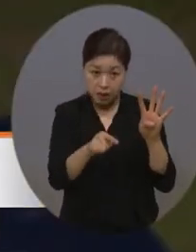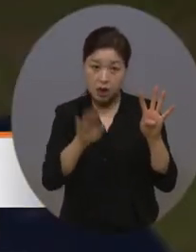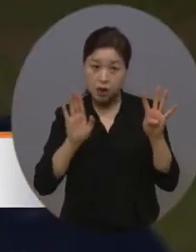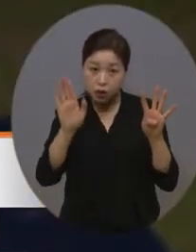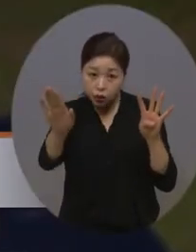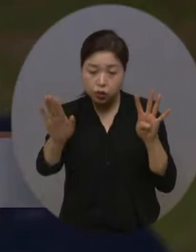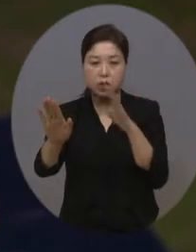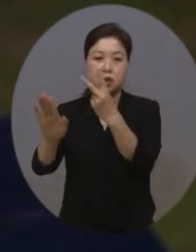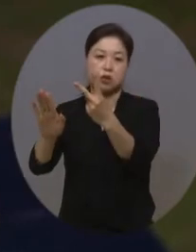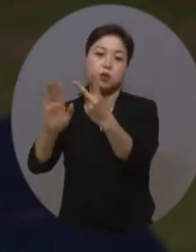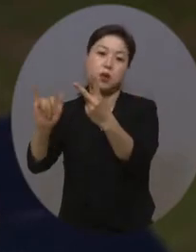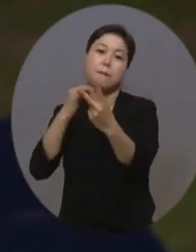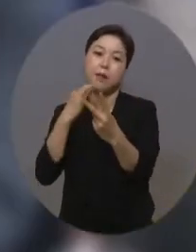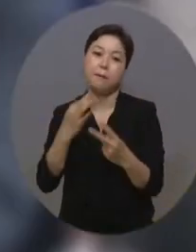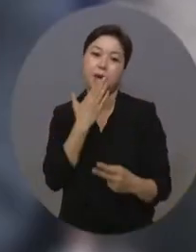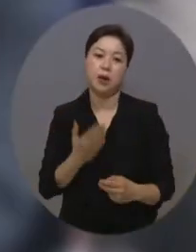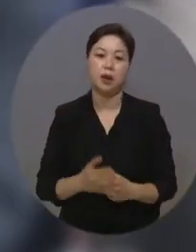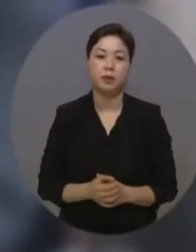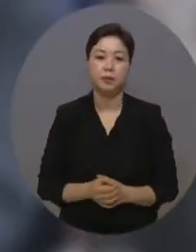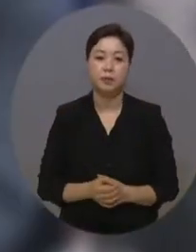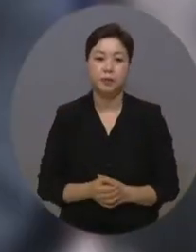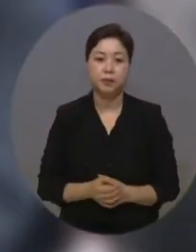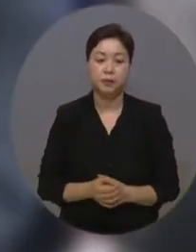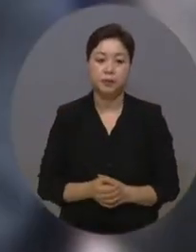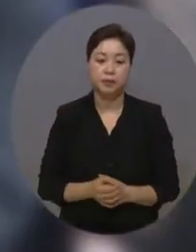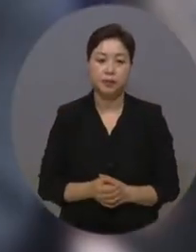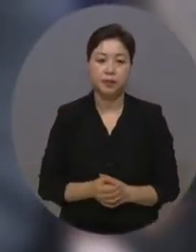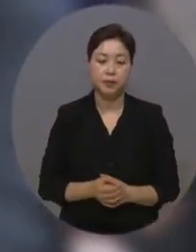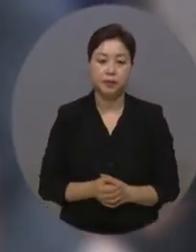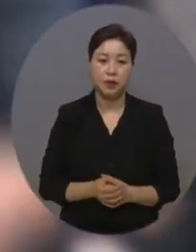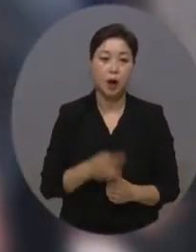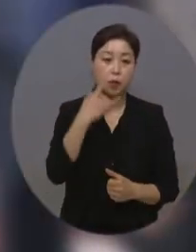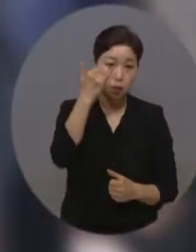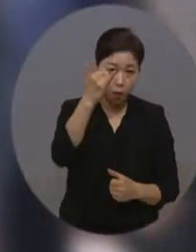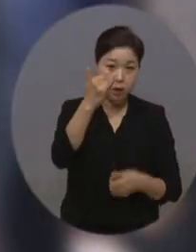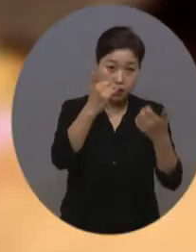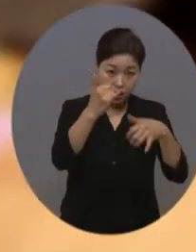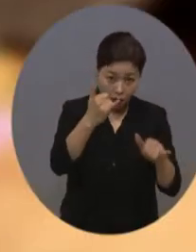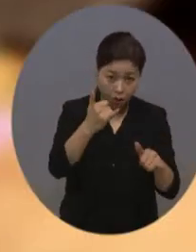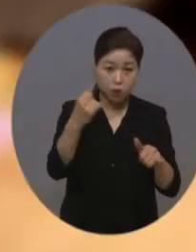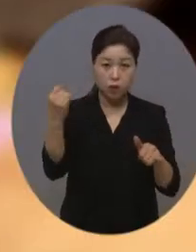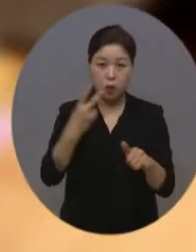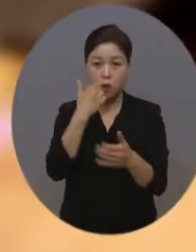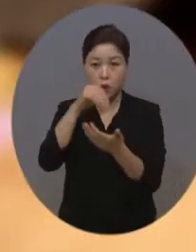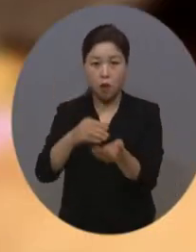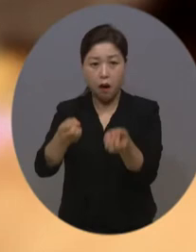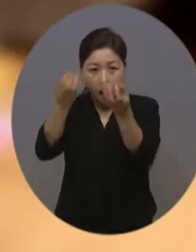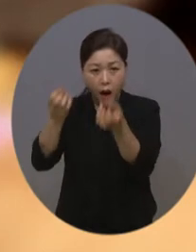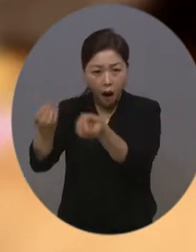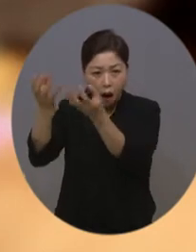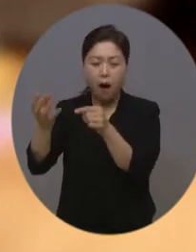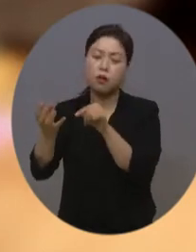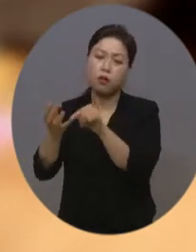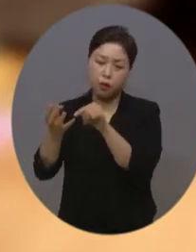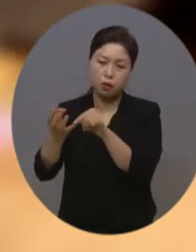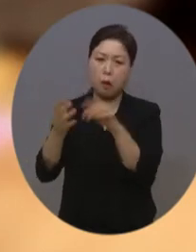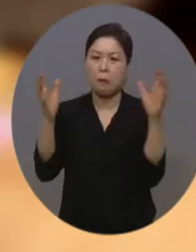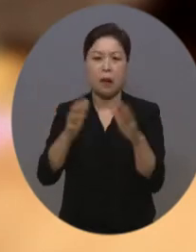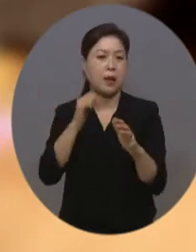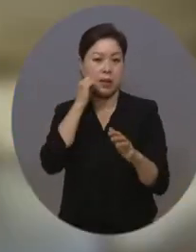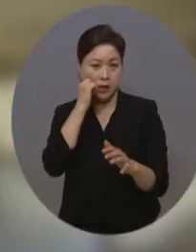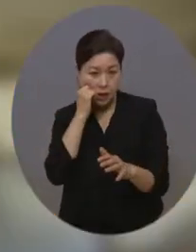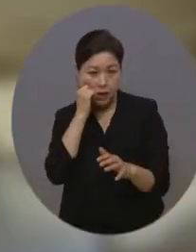2인까지 허용됩니다. 직계가족과 돌잔치 등도 예외는 없습니다. 동거가족이나 아동,